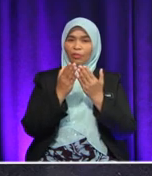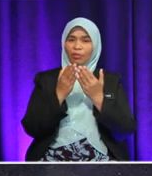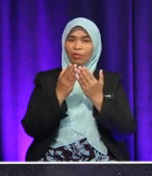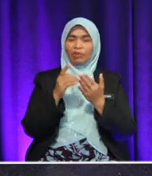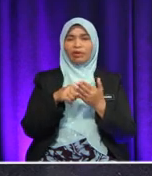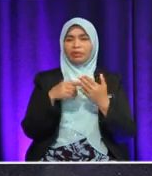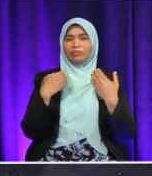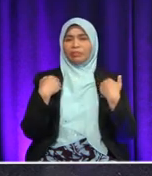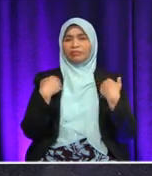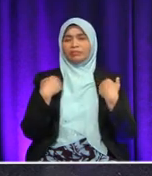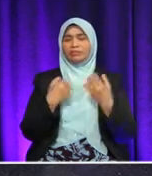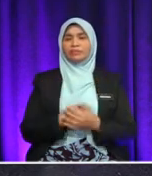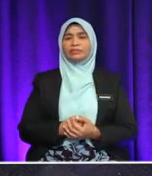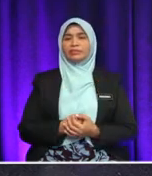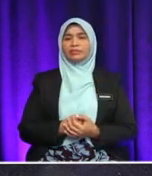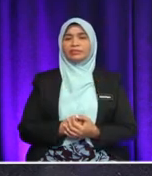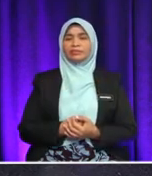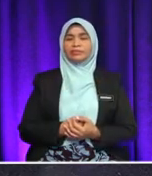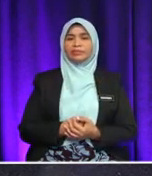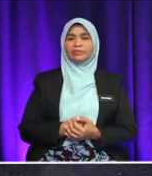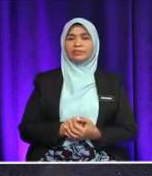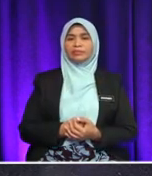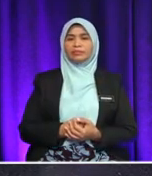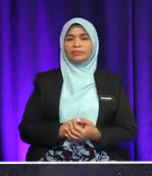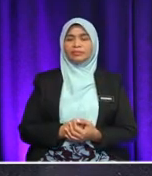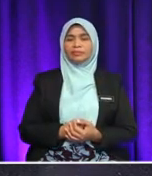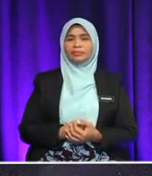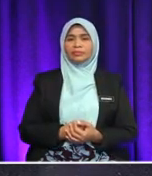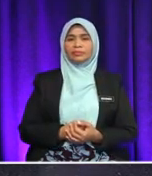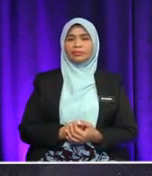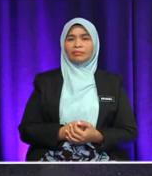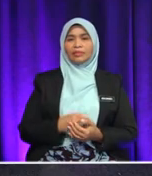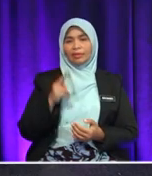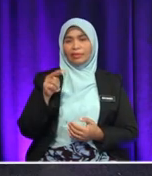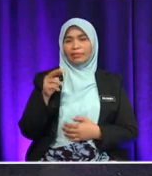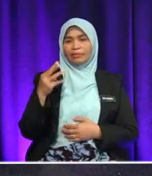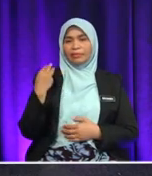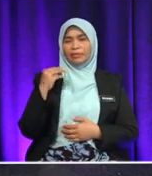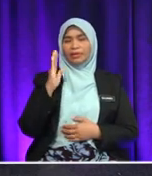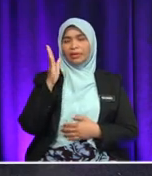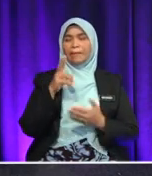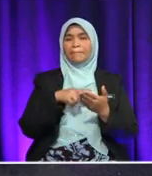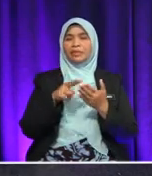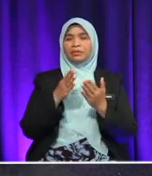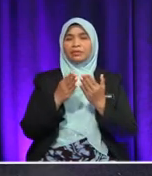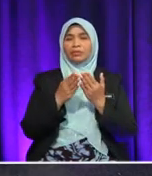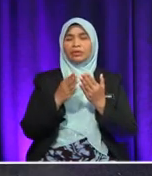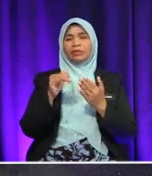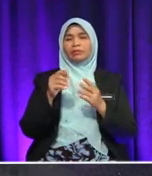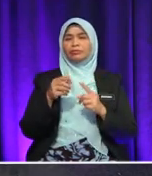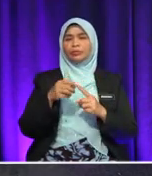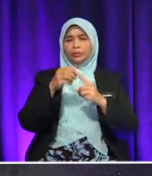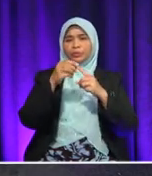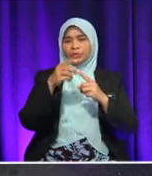anak-anak kita yang mau dibaca dengan baik ini doa-doa tersebut nanti mereka akan bacakan doa yang khusus